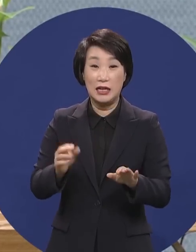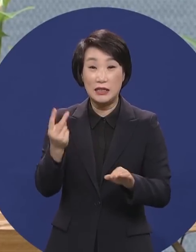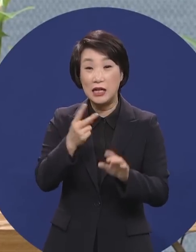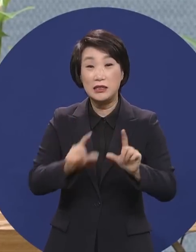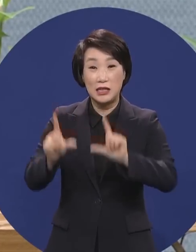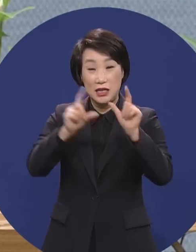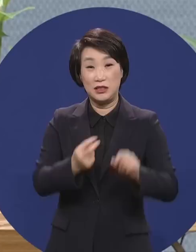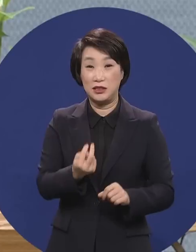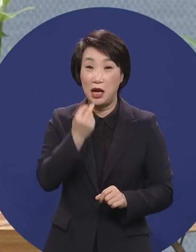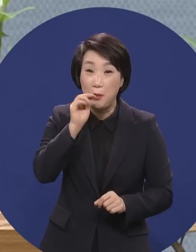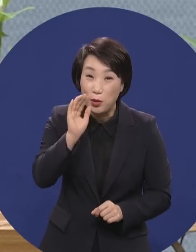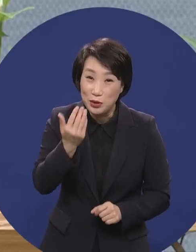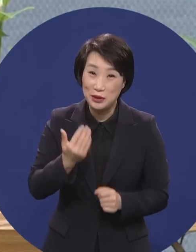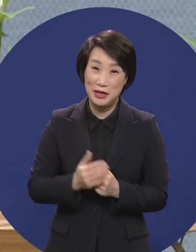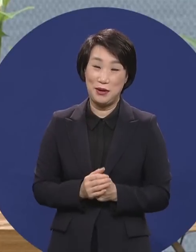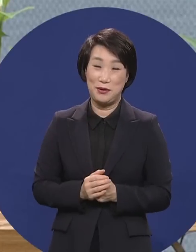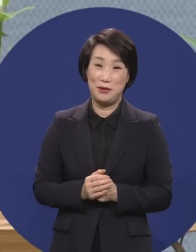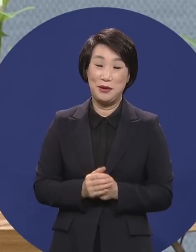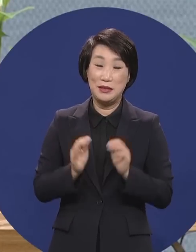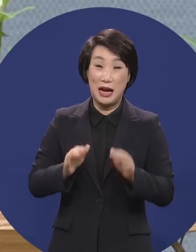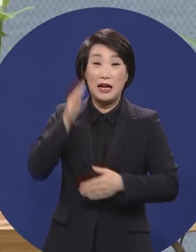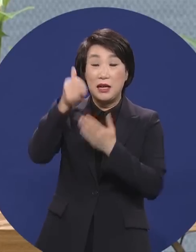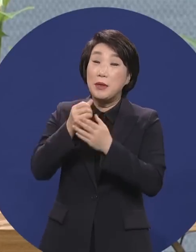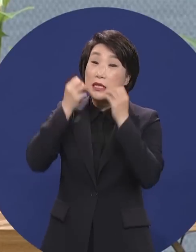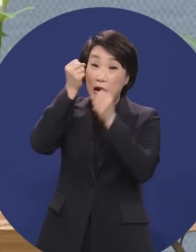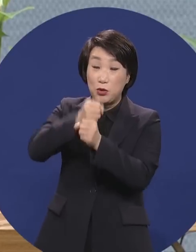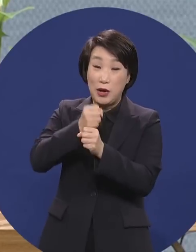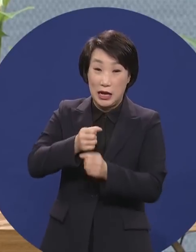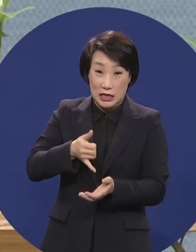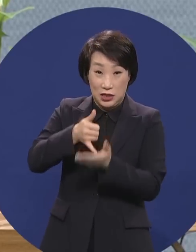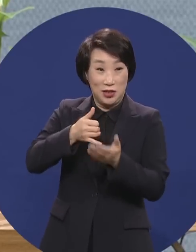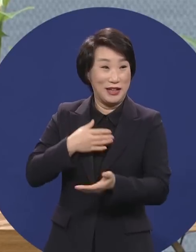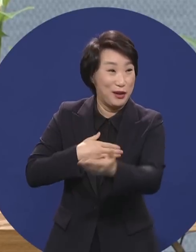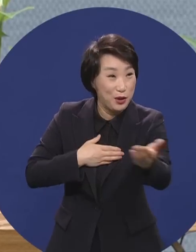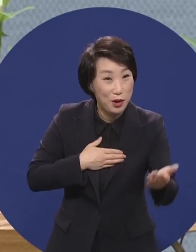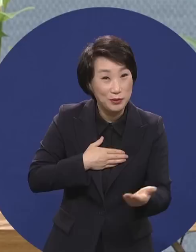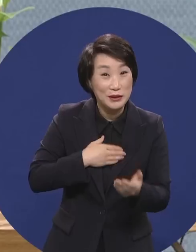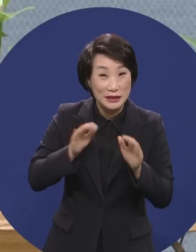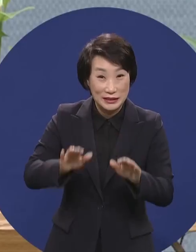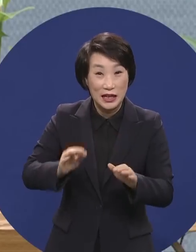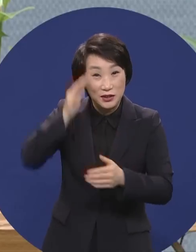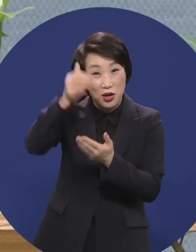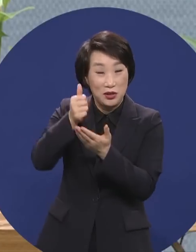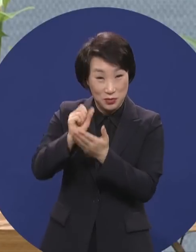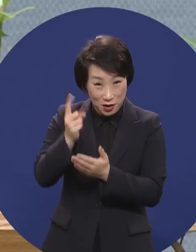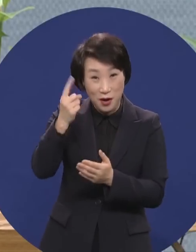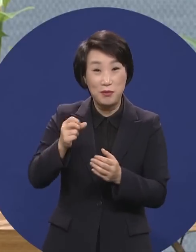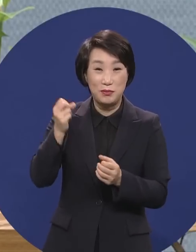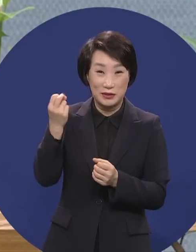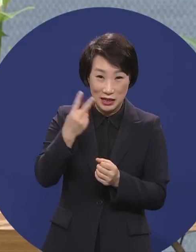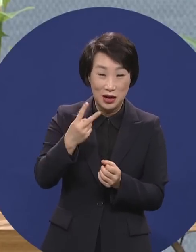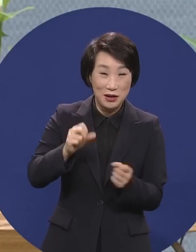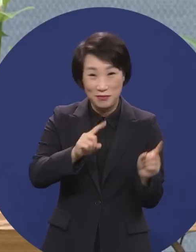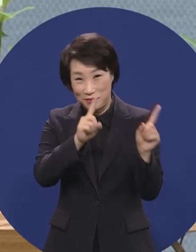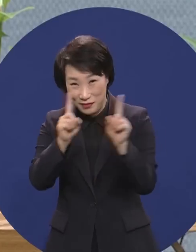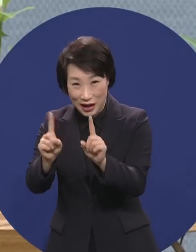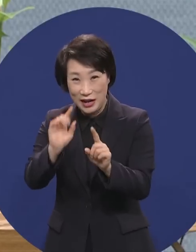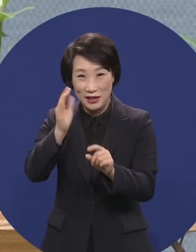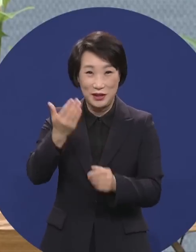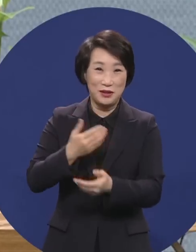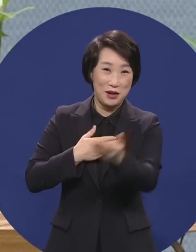생명이라 이 말입니다. 하나님의 창조하신 인격이 여러분 속에서 성령으로 부활되기를 주님의 이름으로